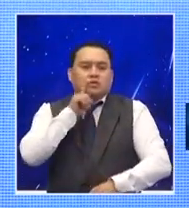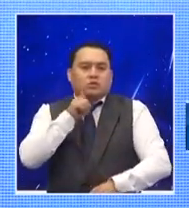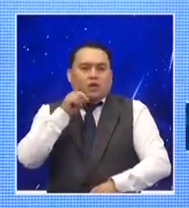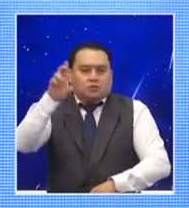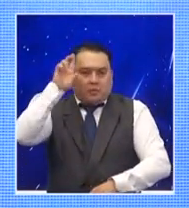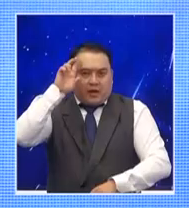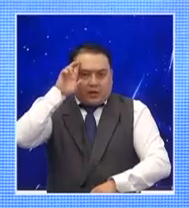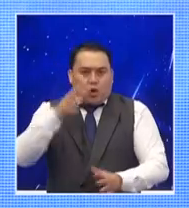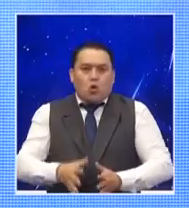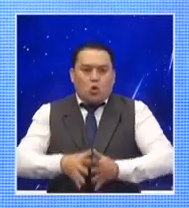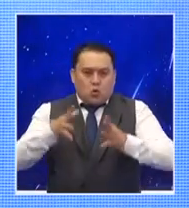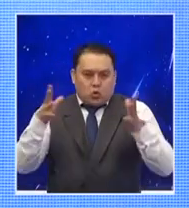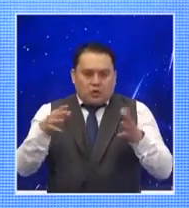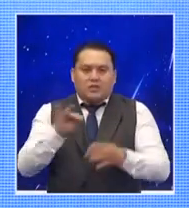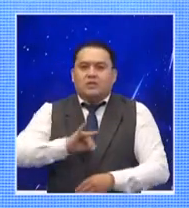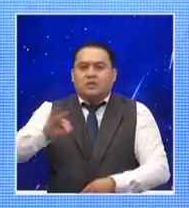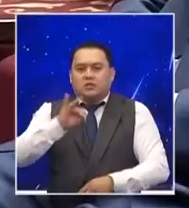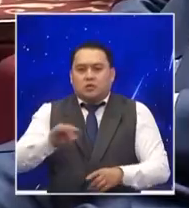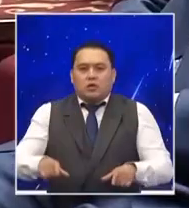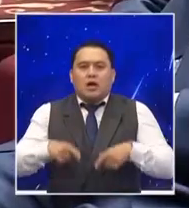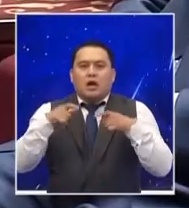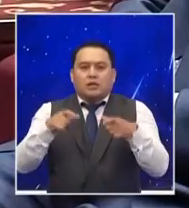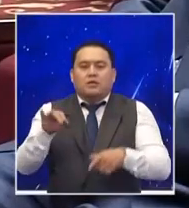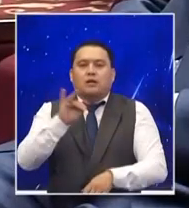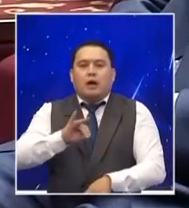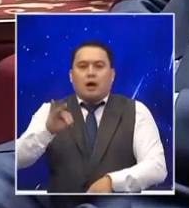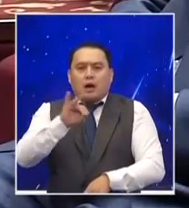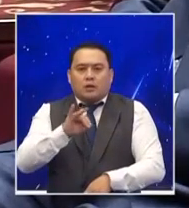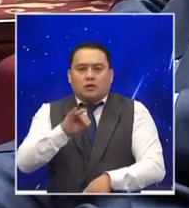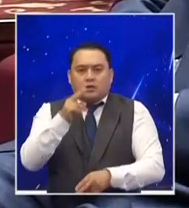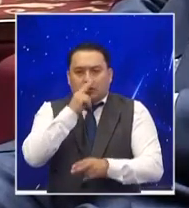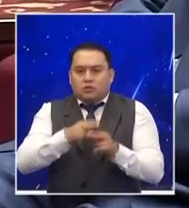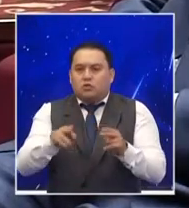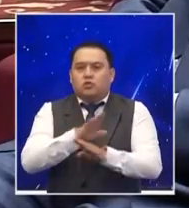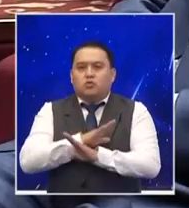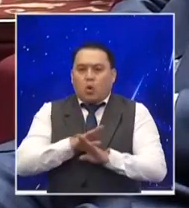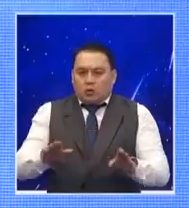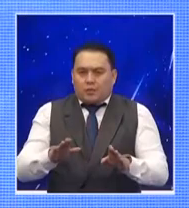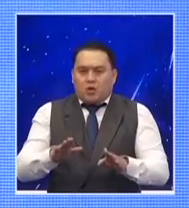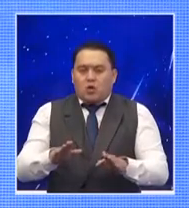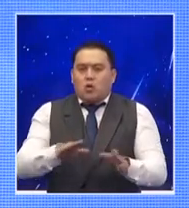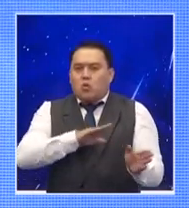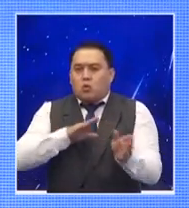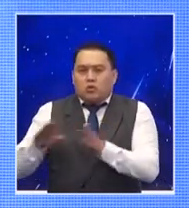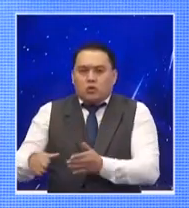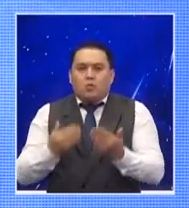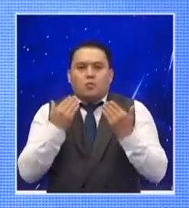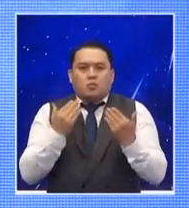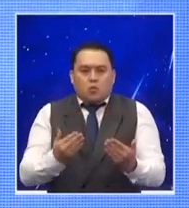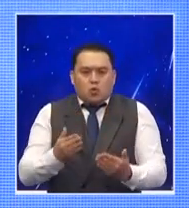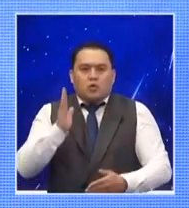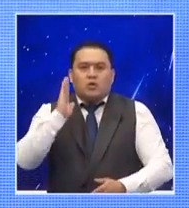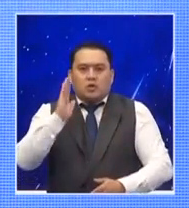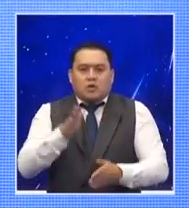мемлекетіміз үшін үлкен тарихи белес. Тарихты жоғалтпай, өткен мен бүгінге кемел